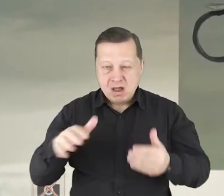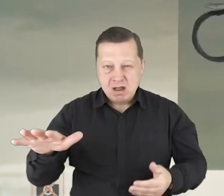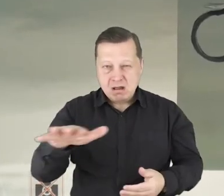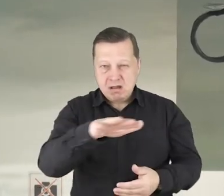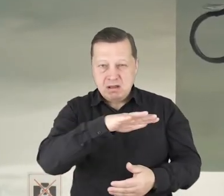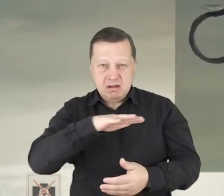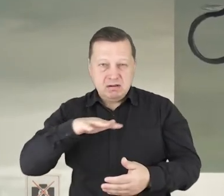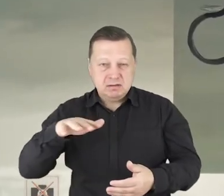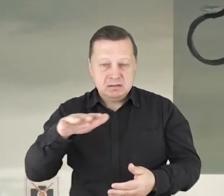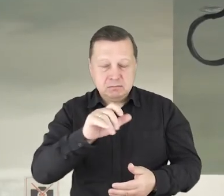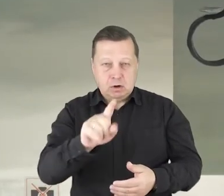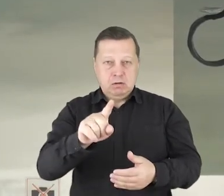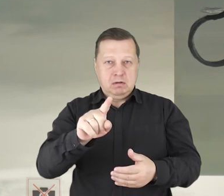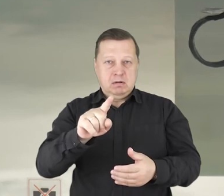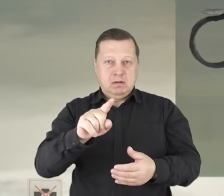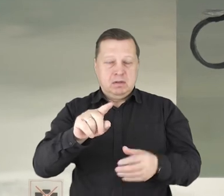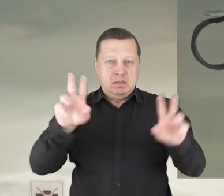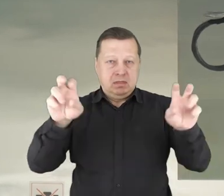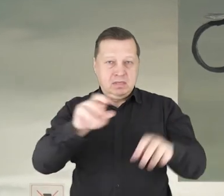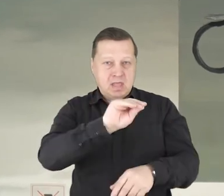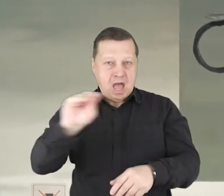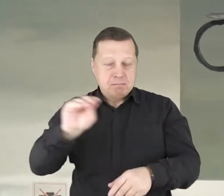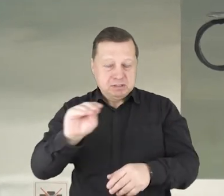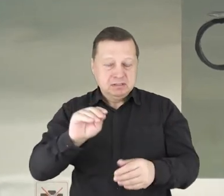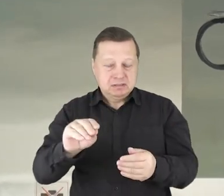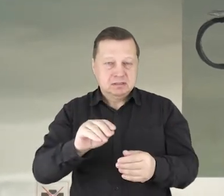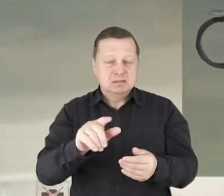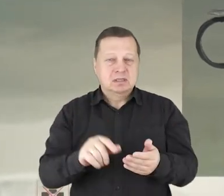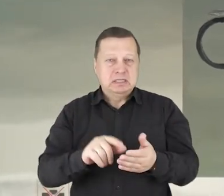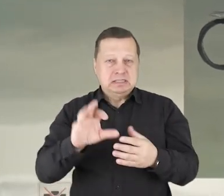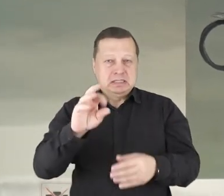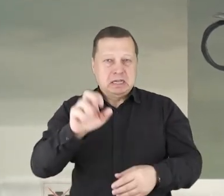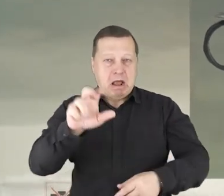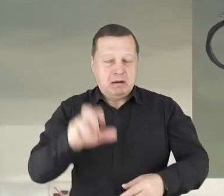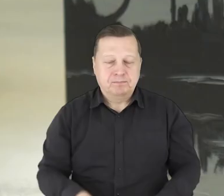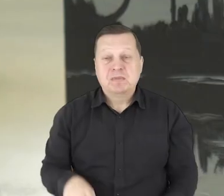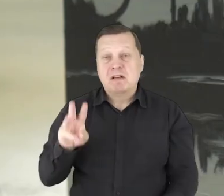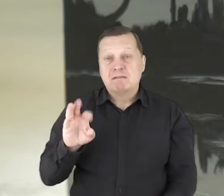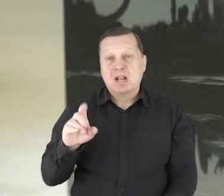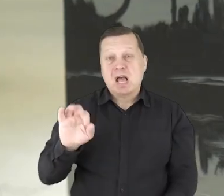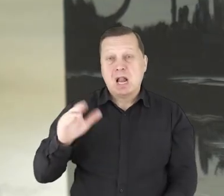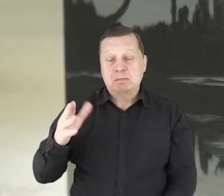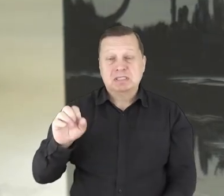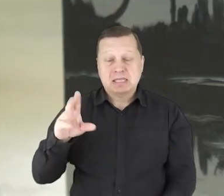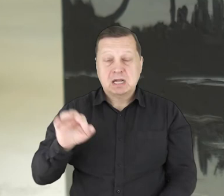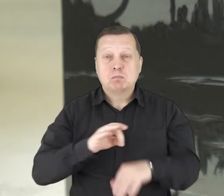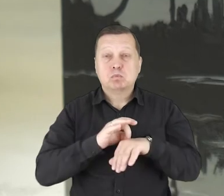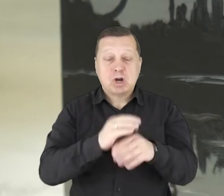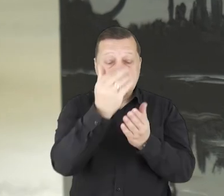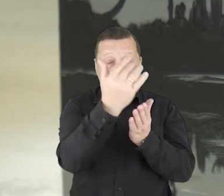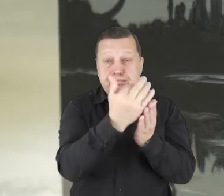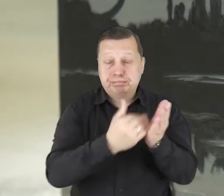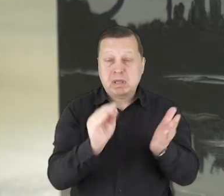wieczornym pejzażu pojawia się tytułowy napis Strach. Wilhelm Sasnal w przewodniku do tej